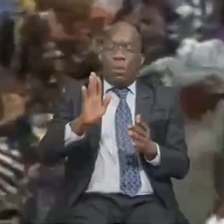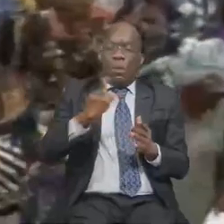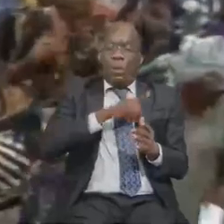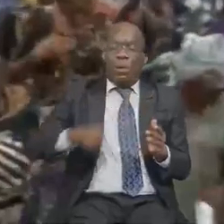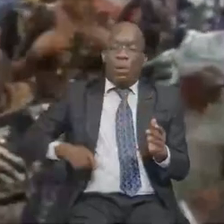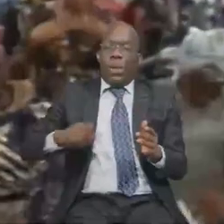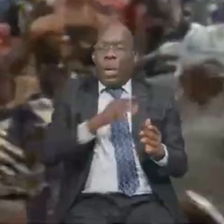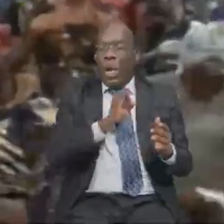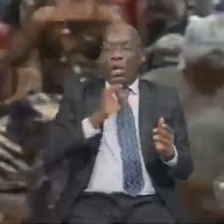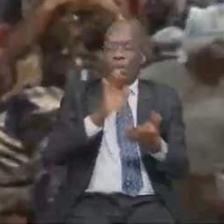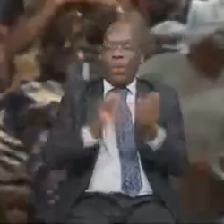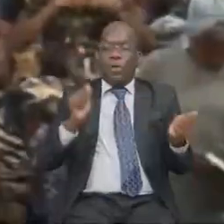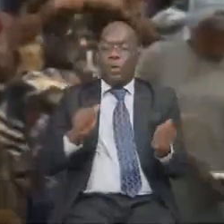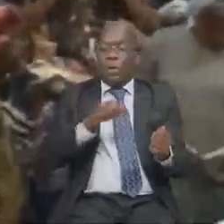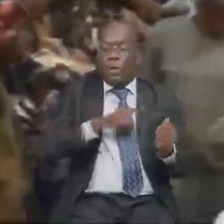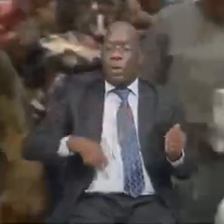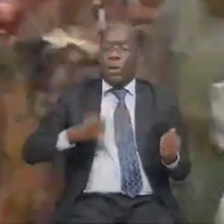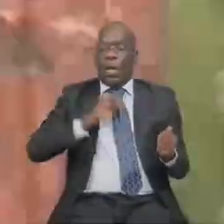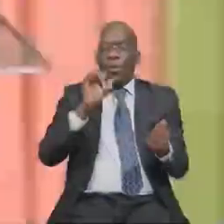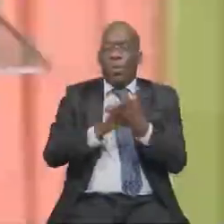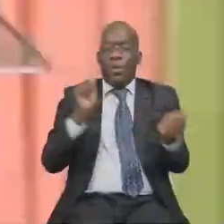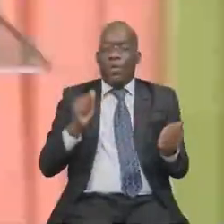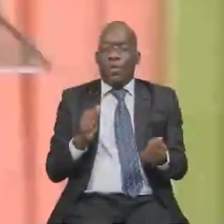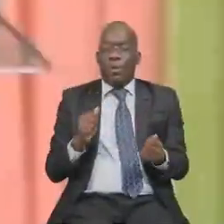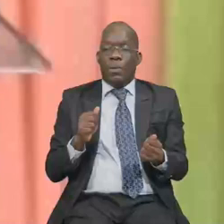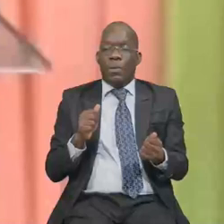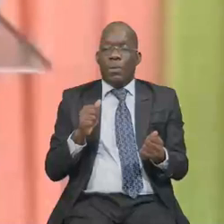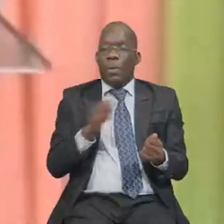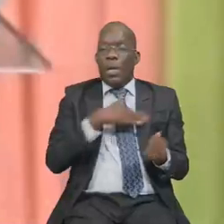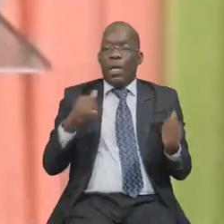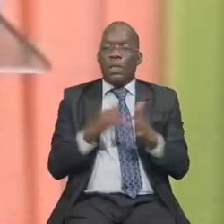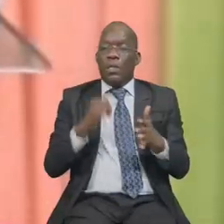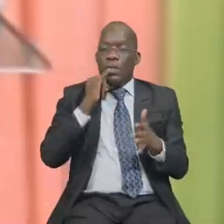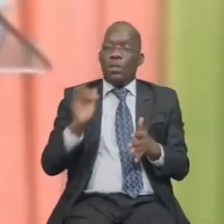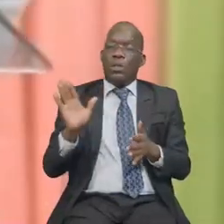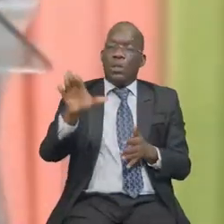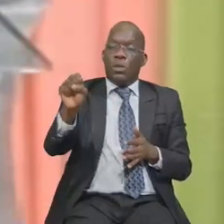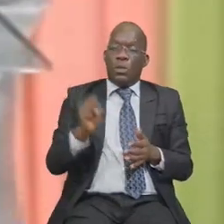je crois. Seigneur, je crois. Et c'est pour toi.